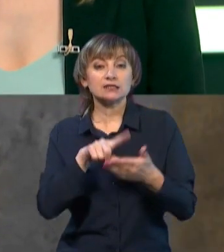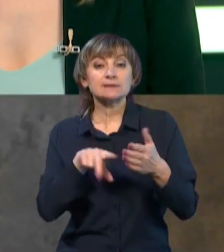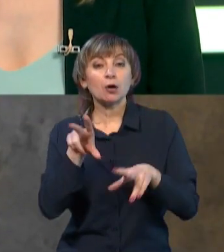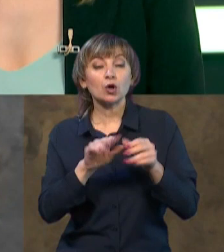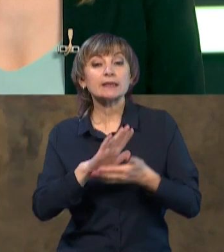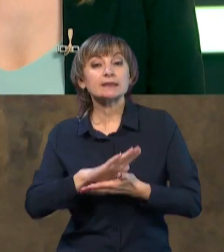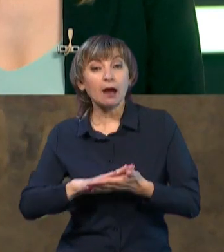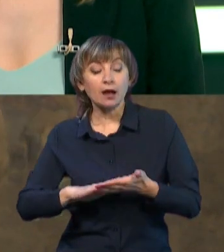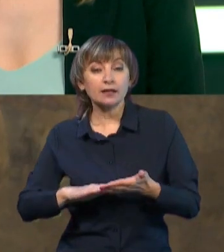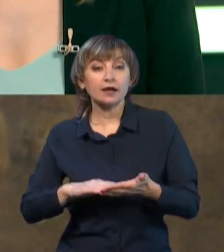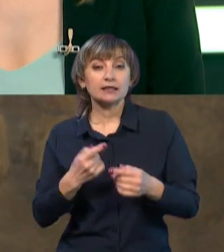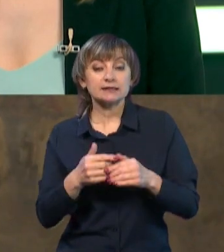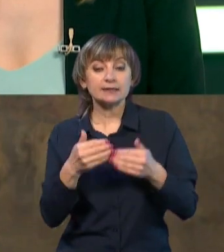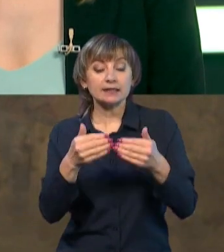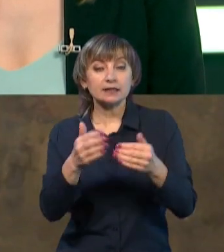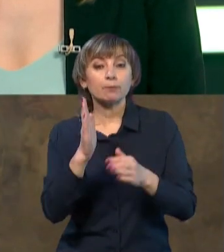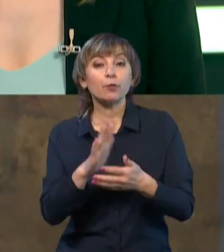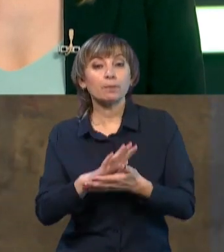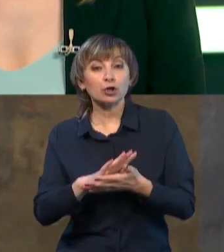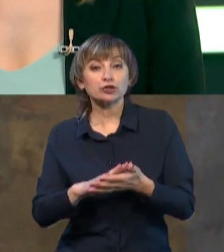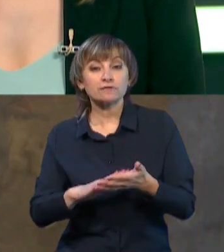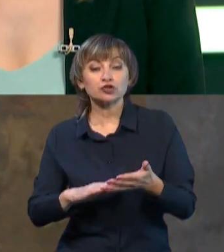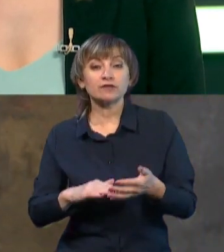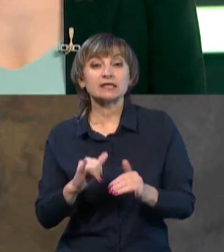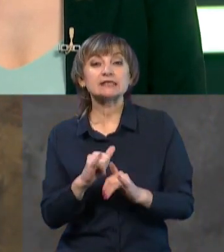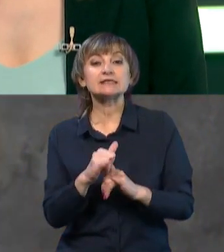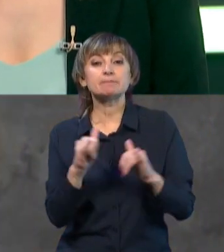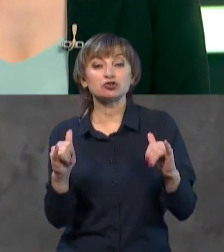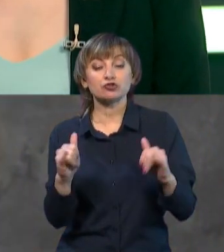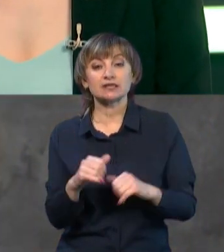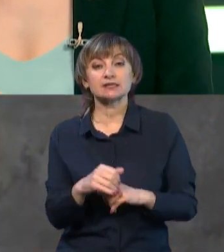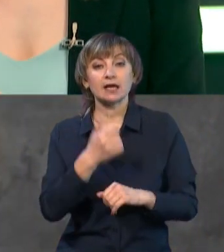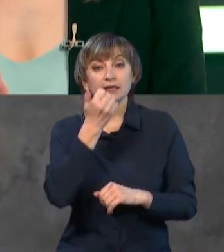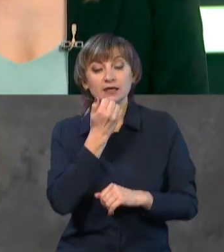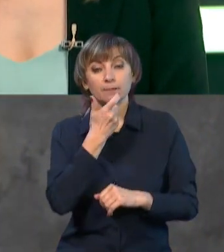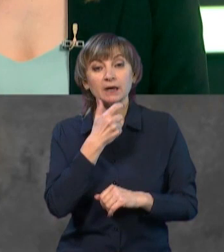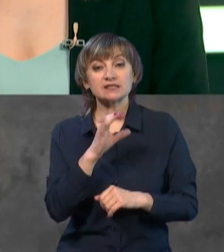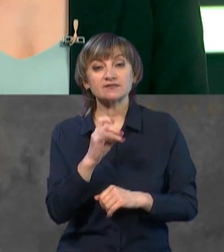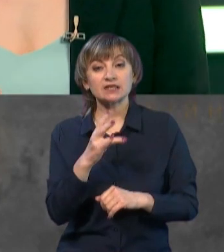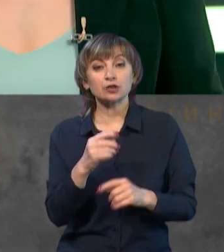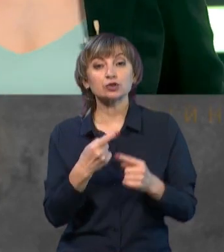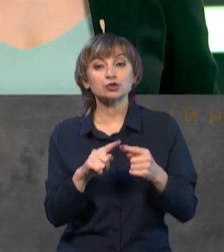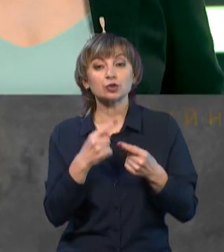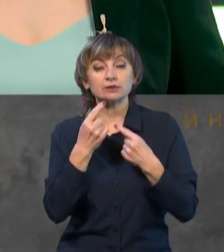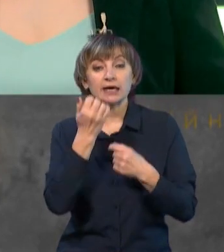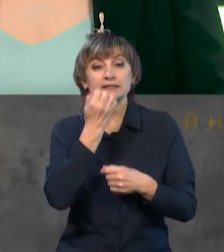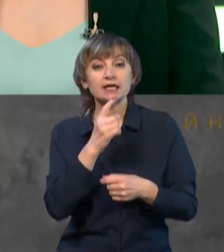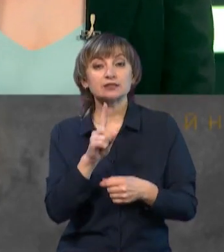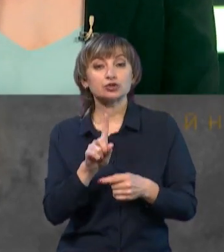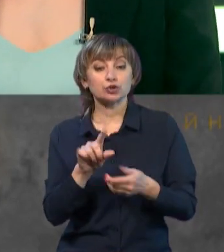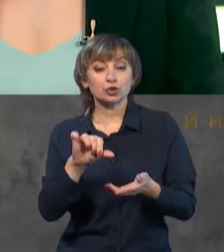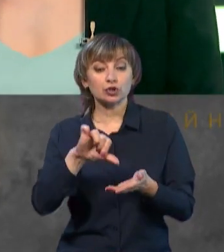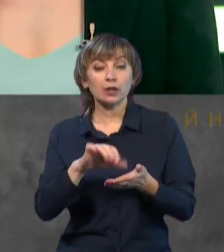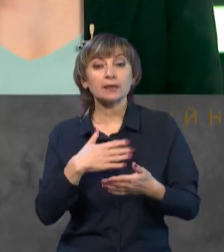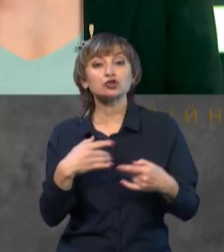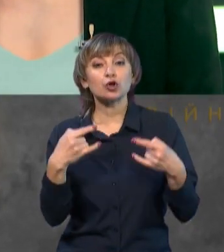далі ця тенденція буде тільки продовжуватися і збільшуватися. Дякую, пані Світлано, за цю розмову. Дякую за те, що долучились до